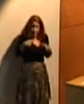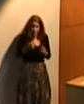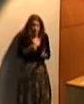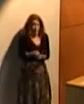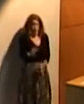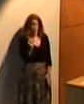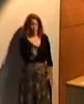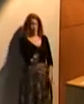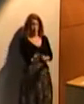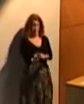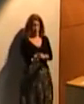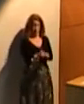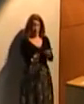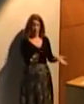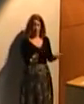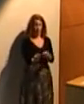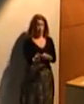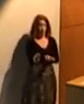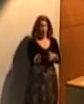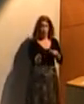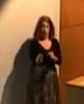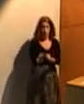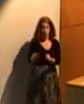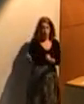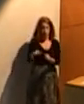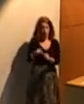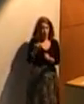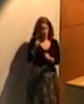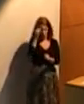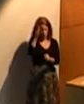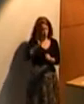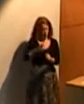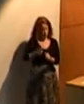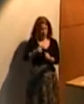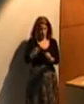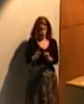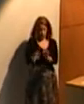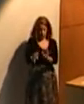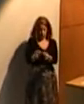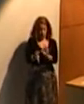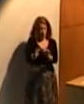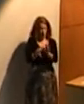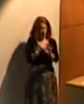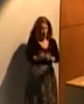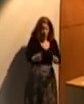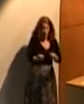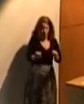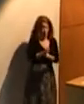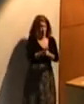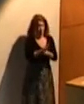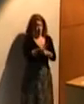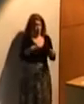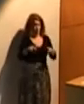partir de là je vais à partir de ses connaissances sur ces êtres minimaux transformer fabriquer complètement du vigeant